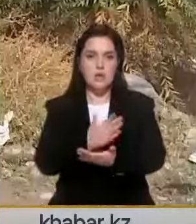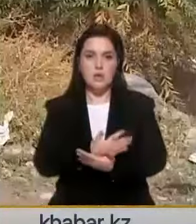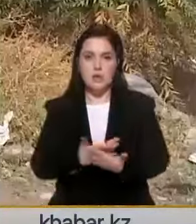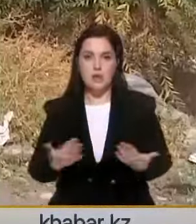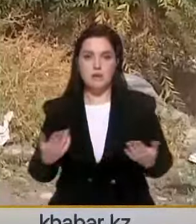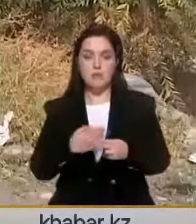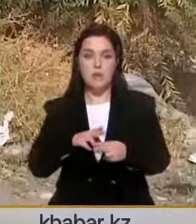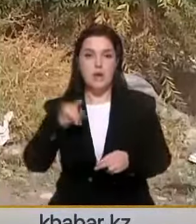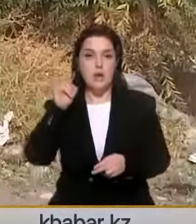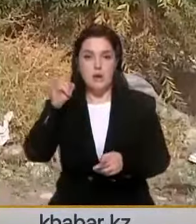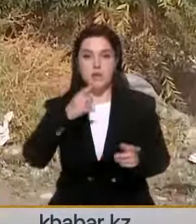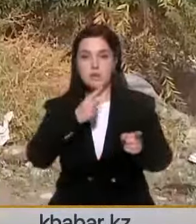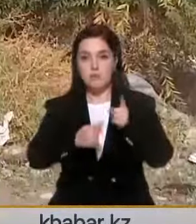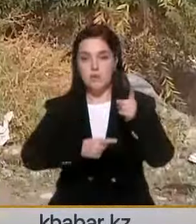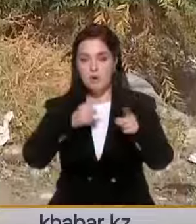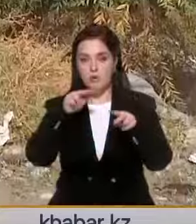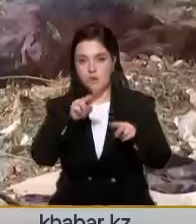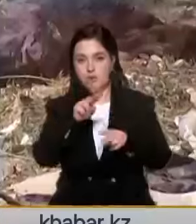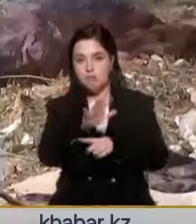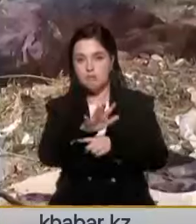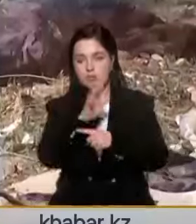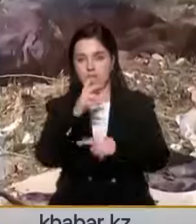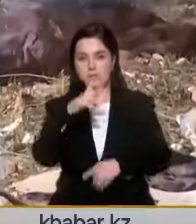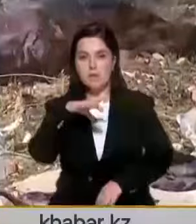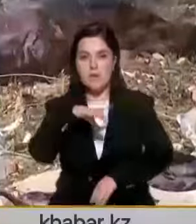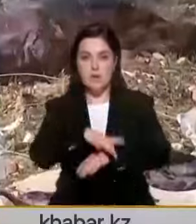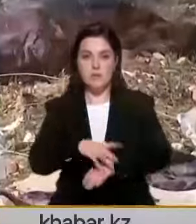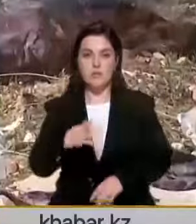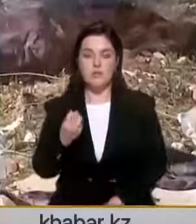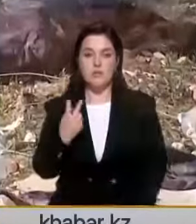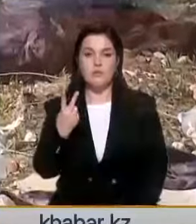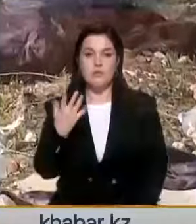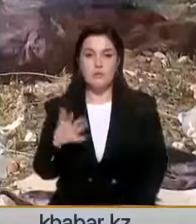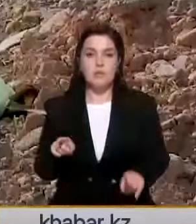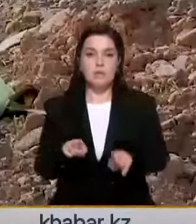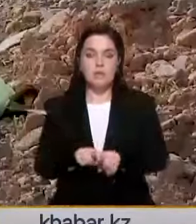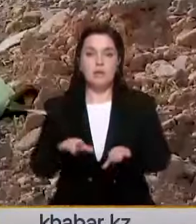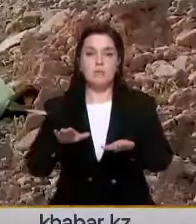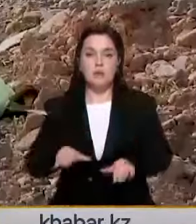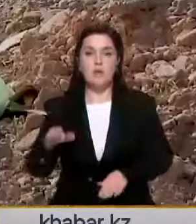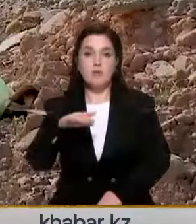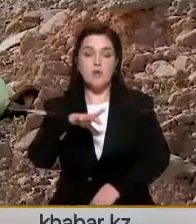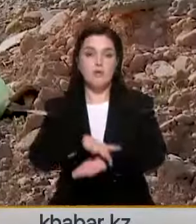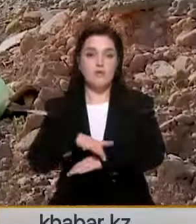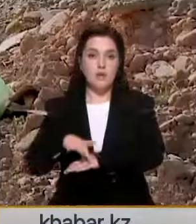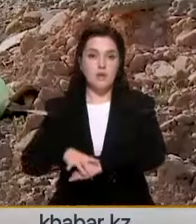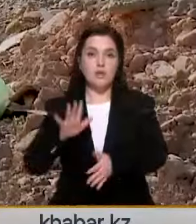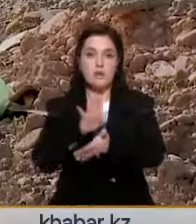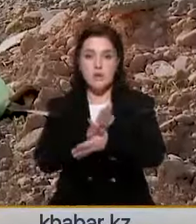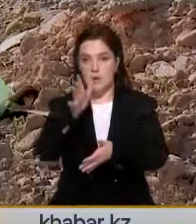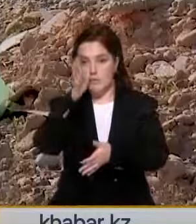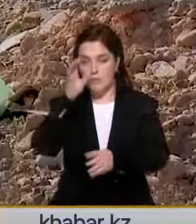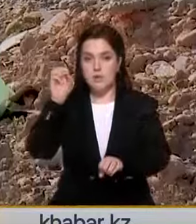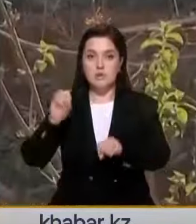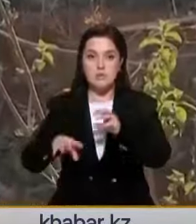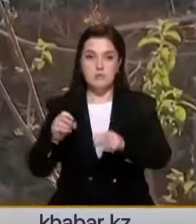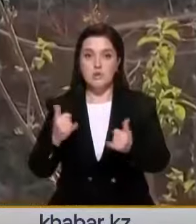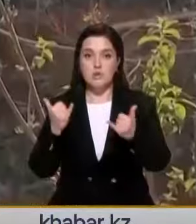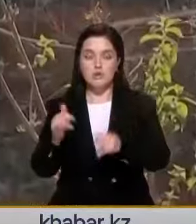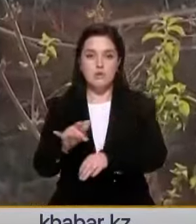отходами более того аэрокосмическое наблюдение в этом году зафиксировала ещё 25 таких участков Все выявленные свалки на